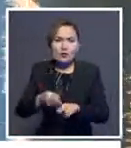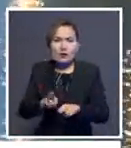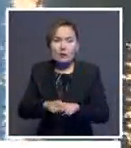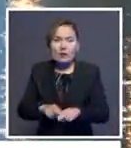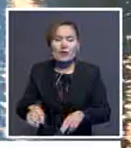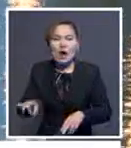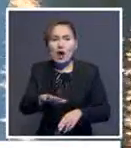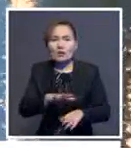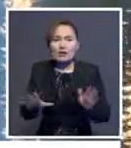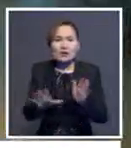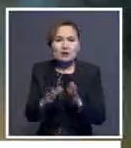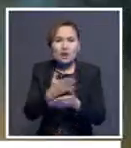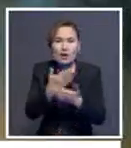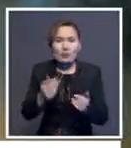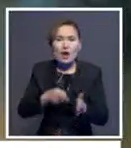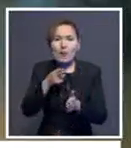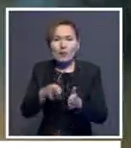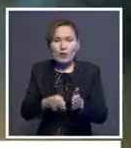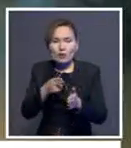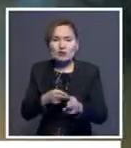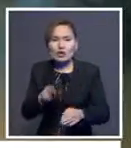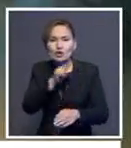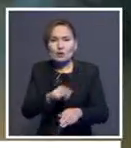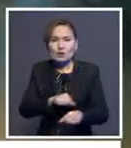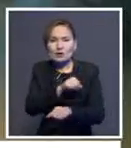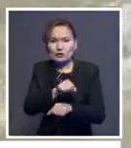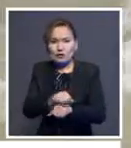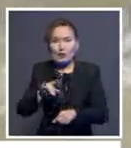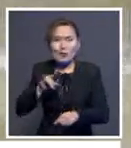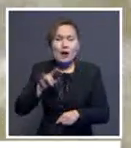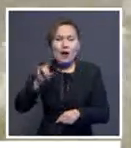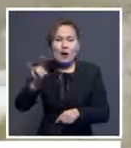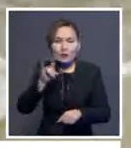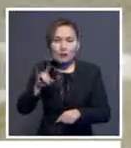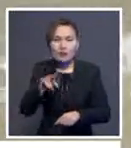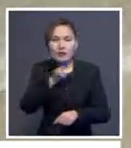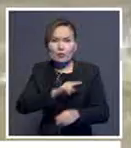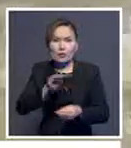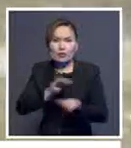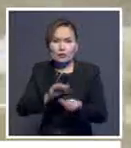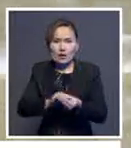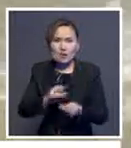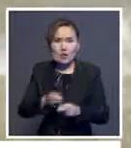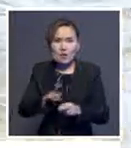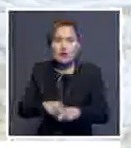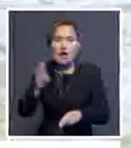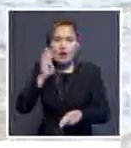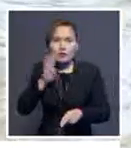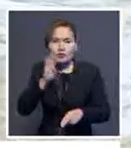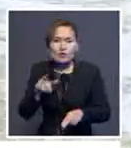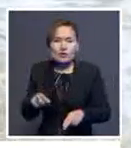жарық сөнген. Сонымен қатар пойыздары кешігіп, темір жолы қатынасы да тежелді. Ал ескерту сары түске дейін жетіп,